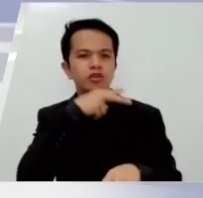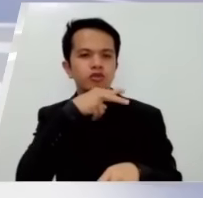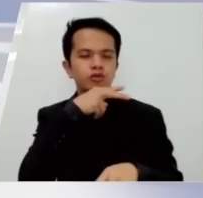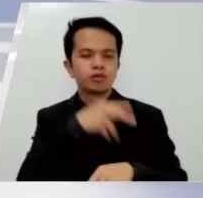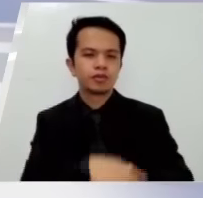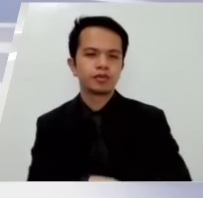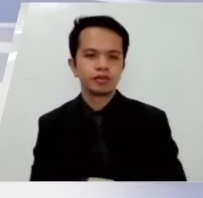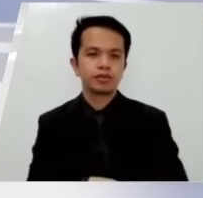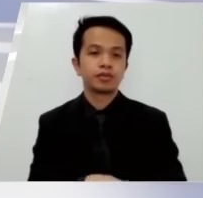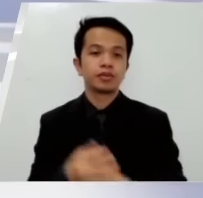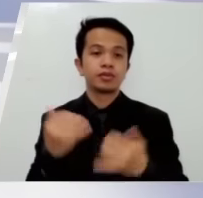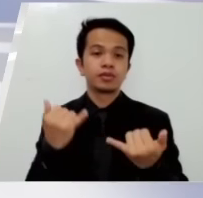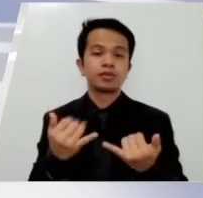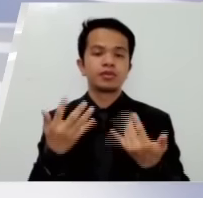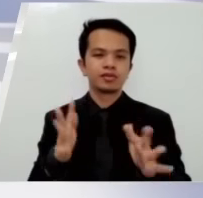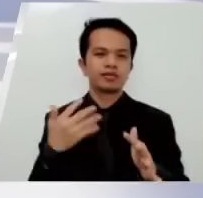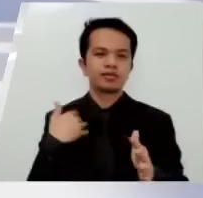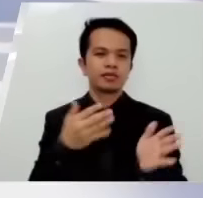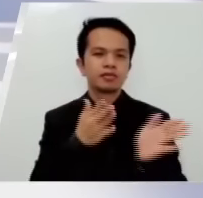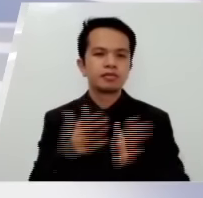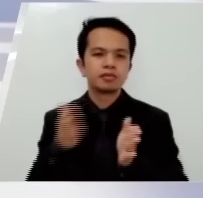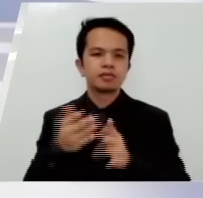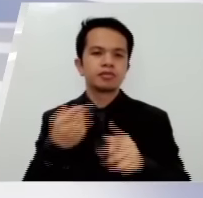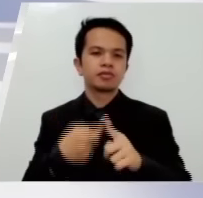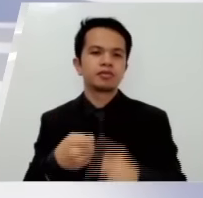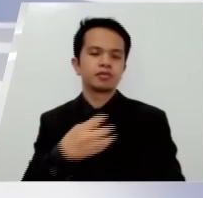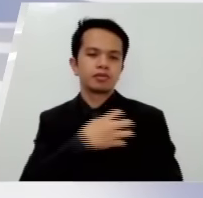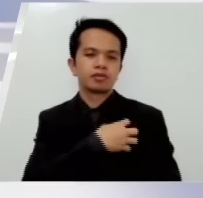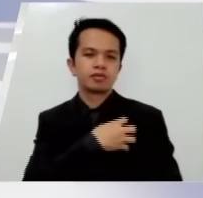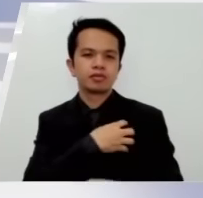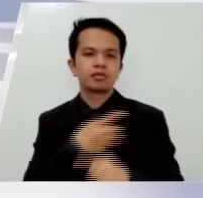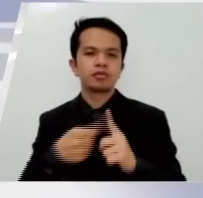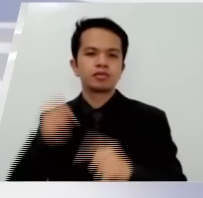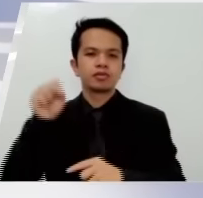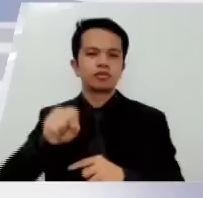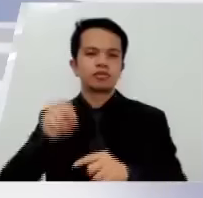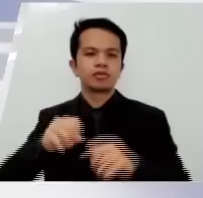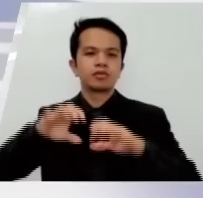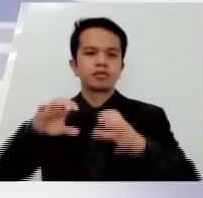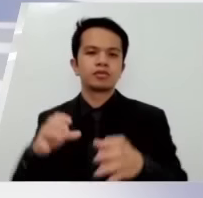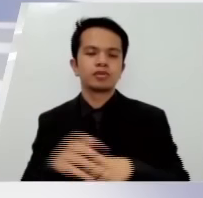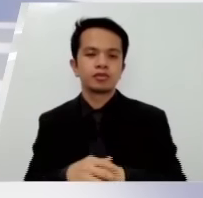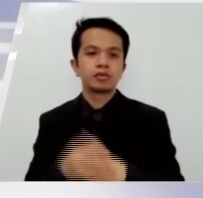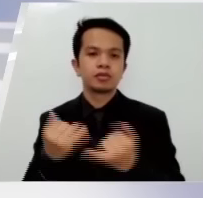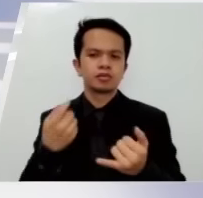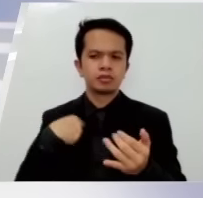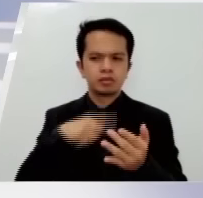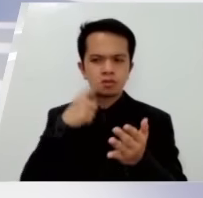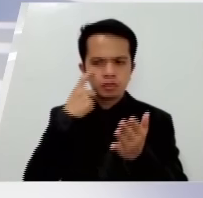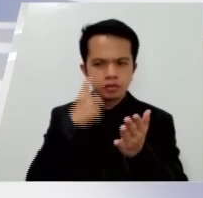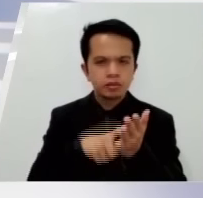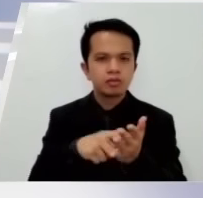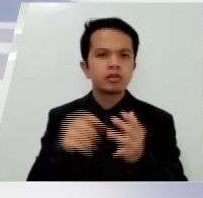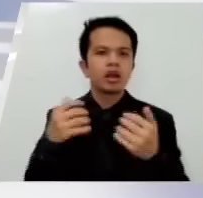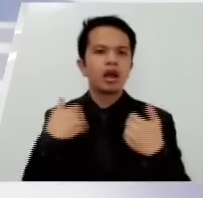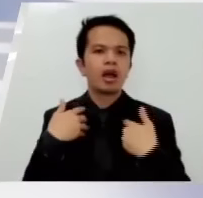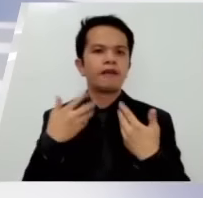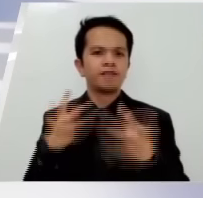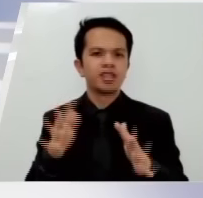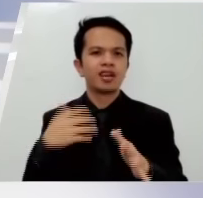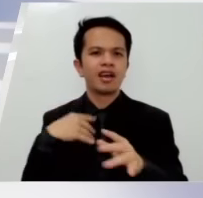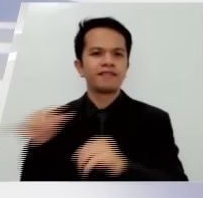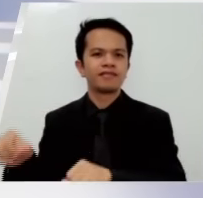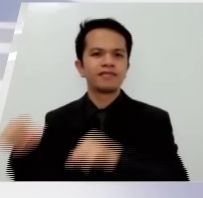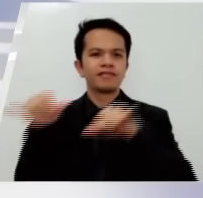natin kasama pulisan sa Southern District. No, na din nakita nga natin na mayroon na rin silang kaparehas